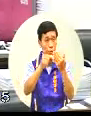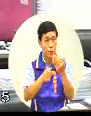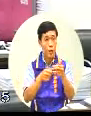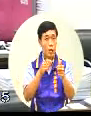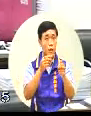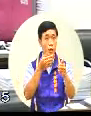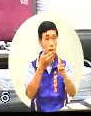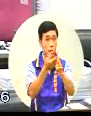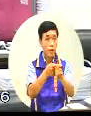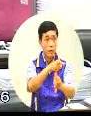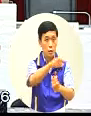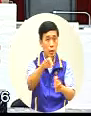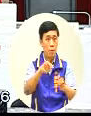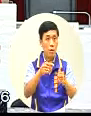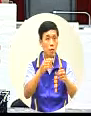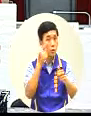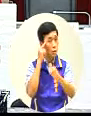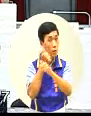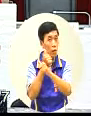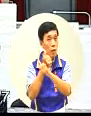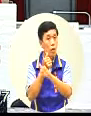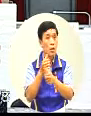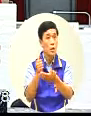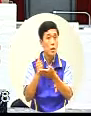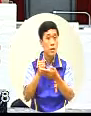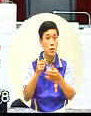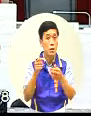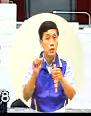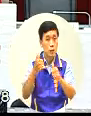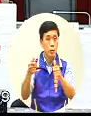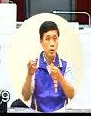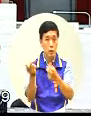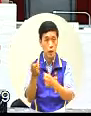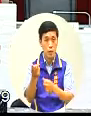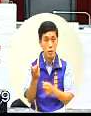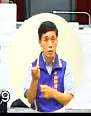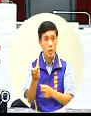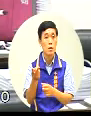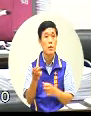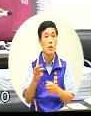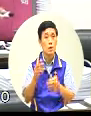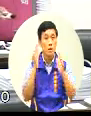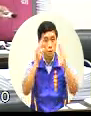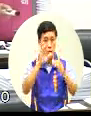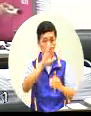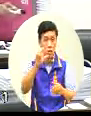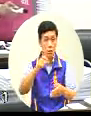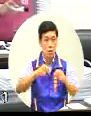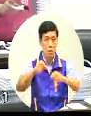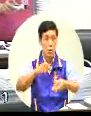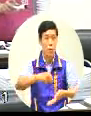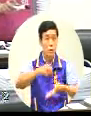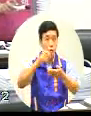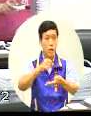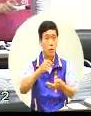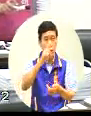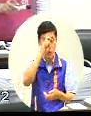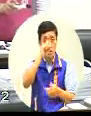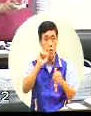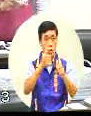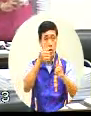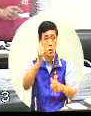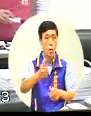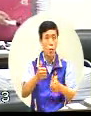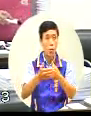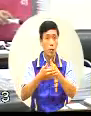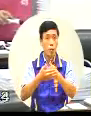要点的参考。 那就请两位议员正式提案好吗？ 好，那请议长那个帮我们。 好，谢